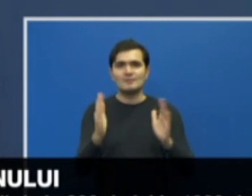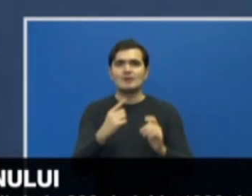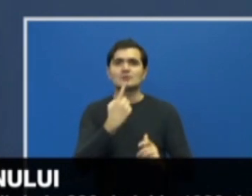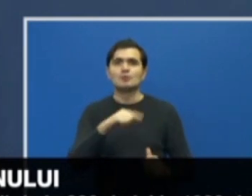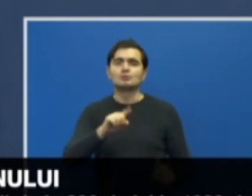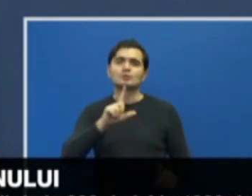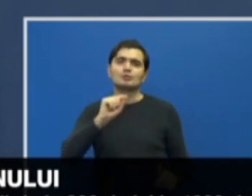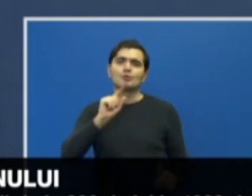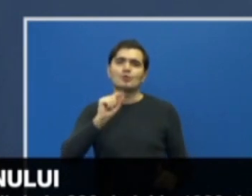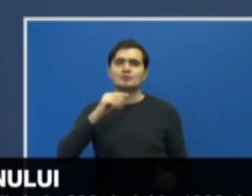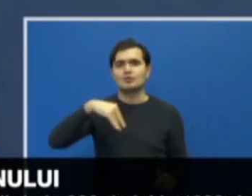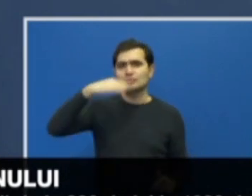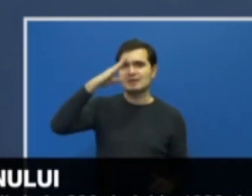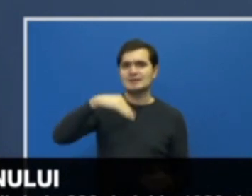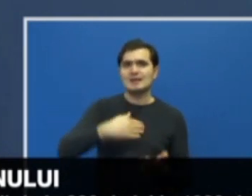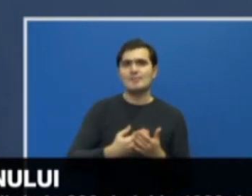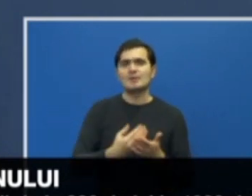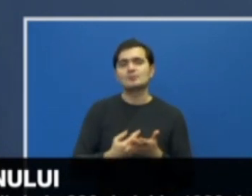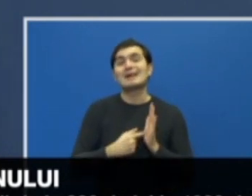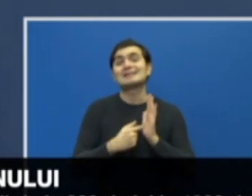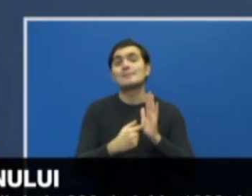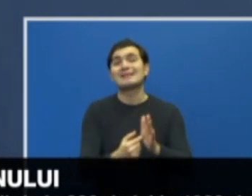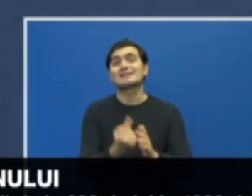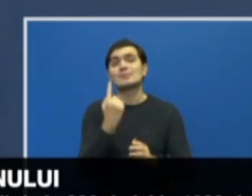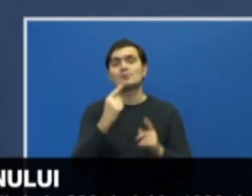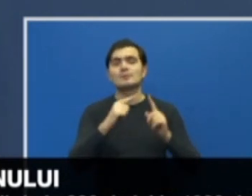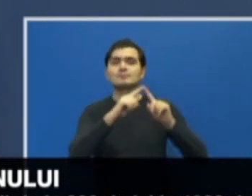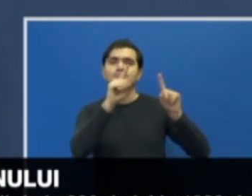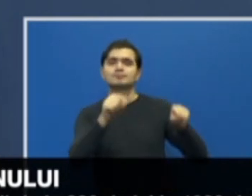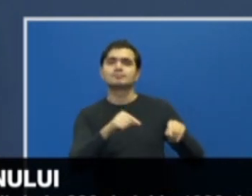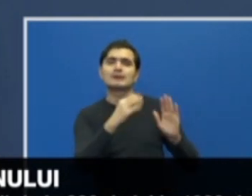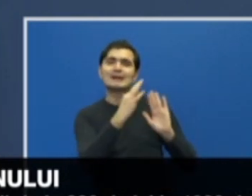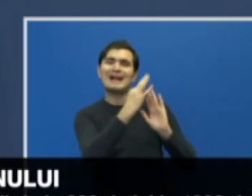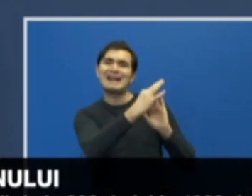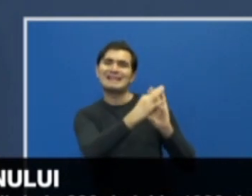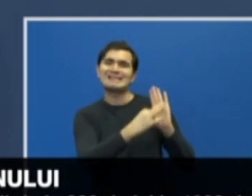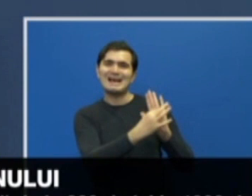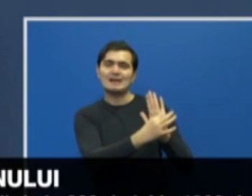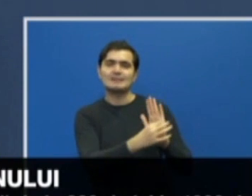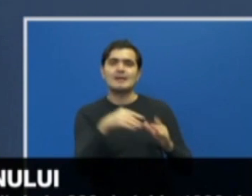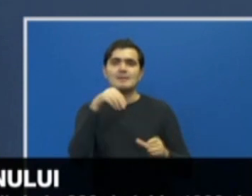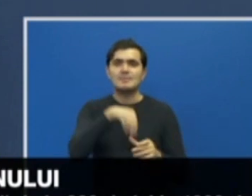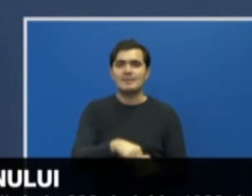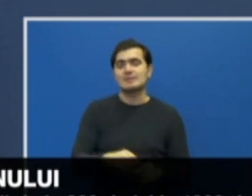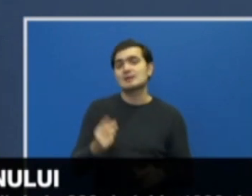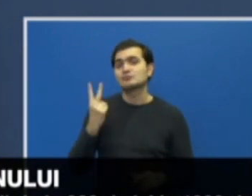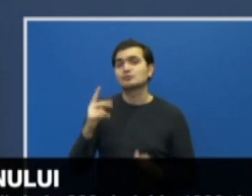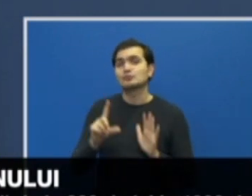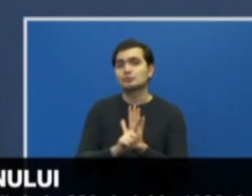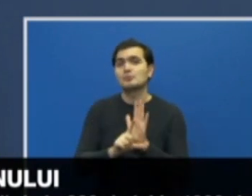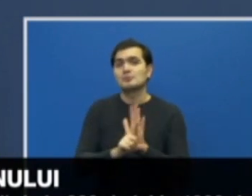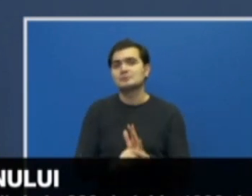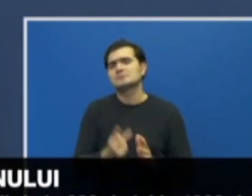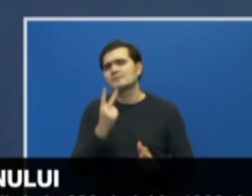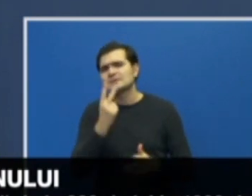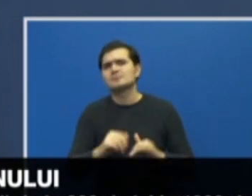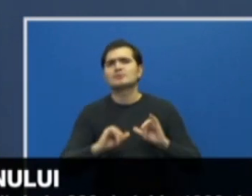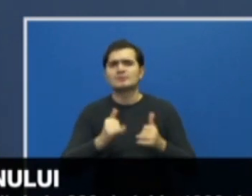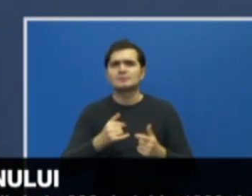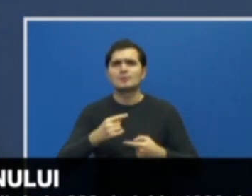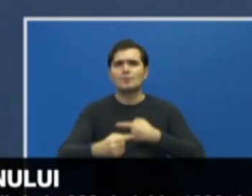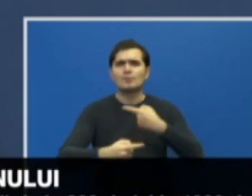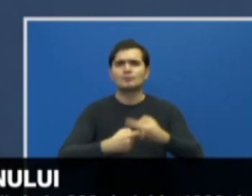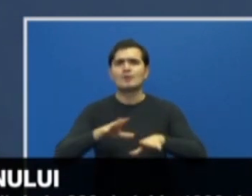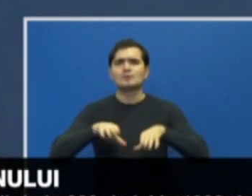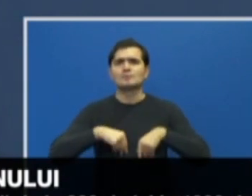de zile pentru a prezenta un calendar de implementare a celor două legi, în funcție de ce se întâmplă cu procedurile asumate prin